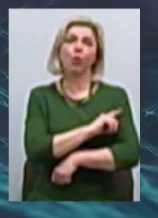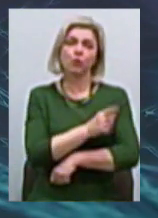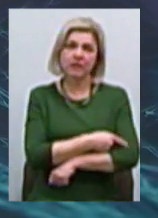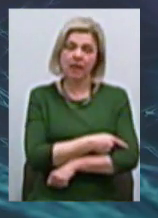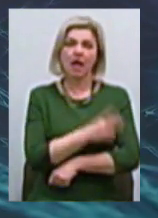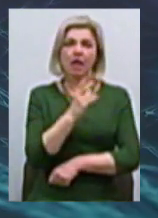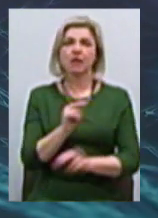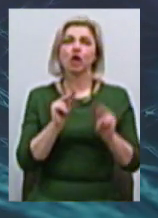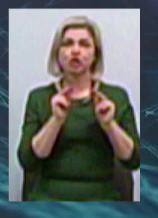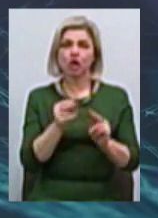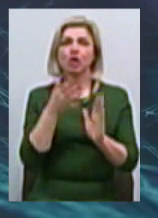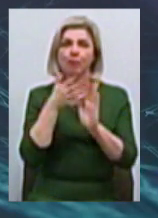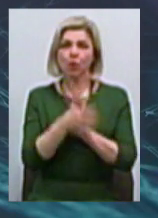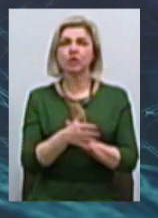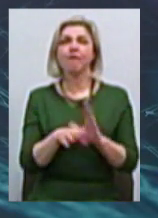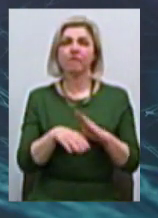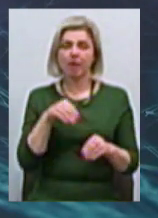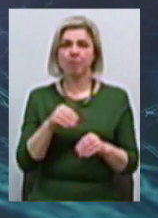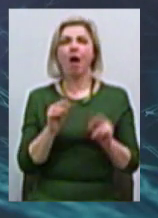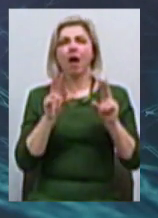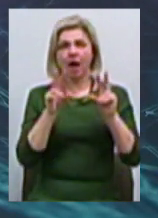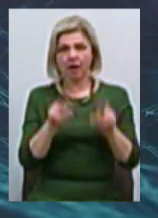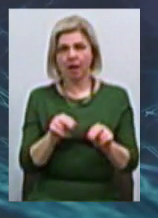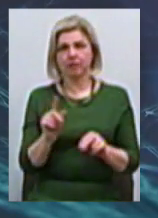честность, прозрачность выборов, на гарантию того, что вот